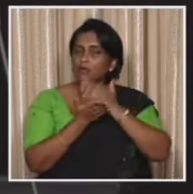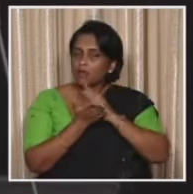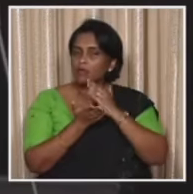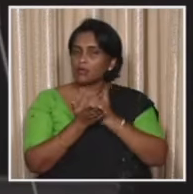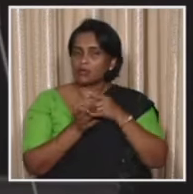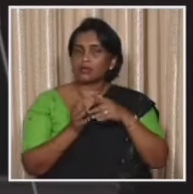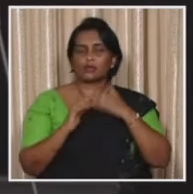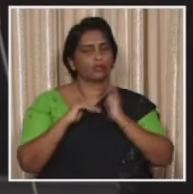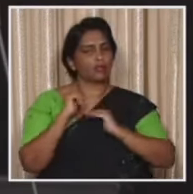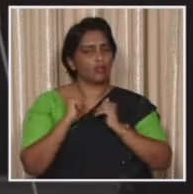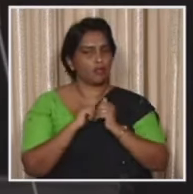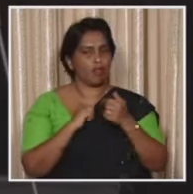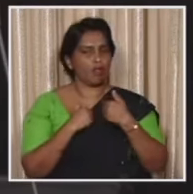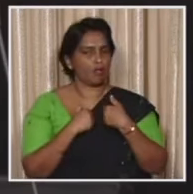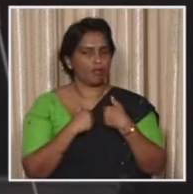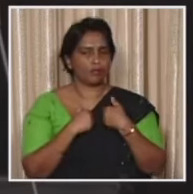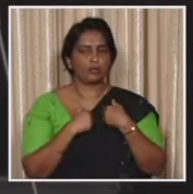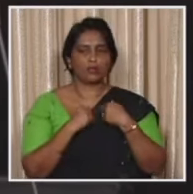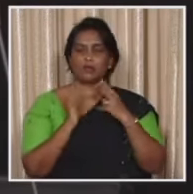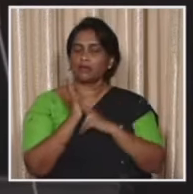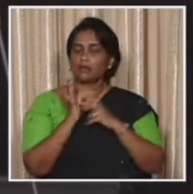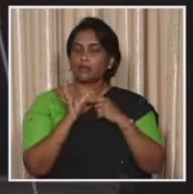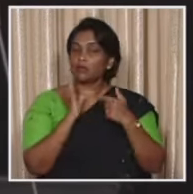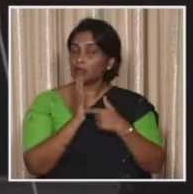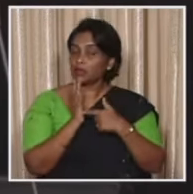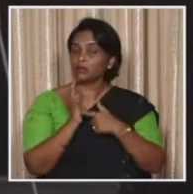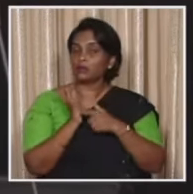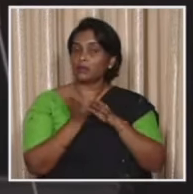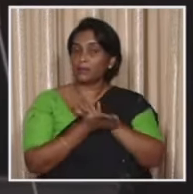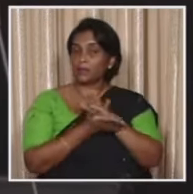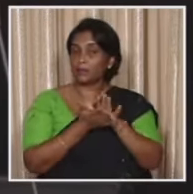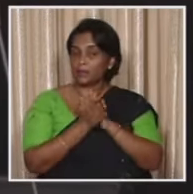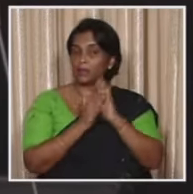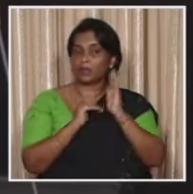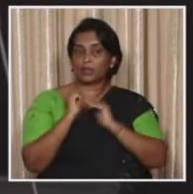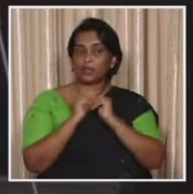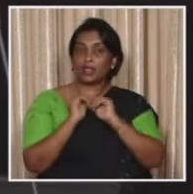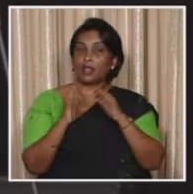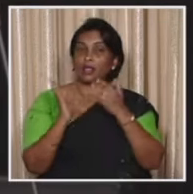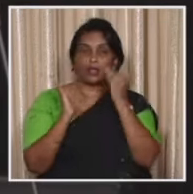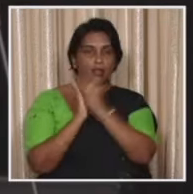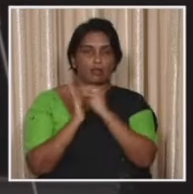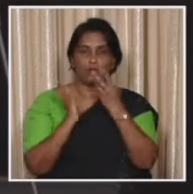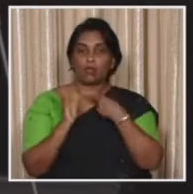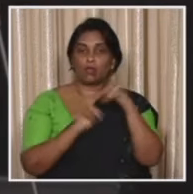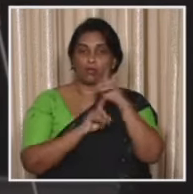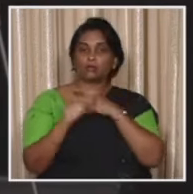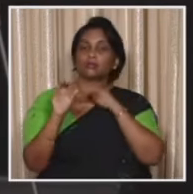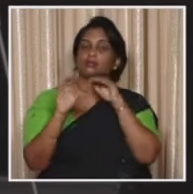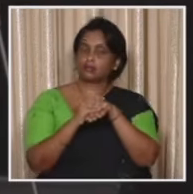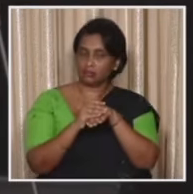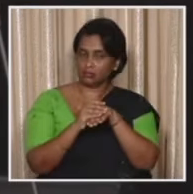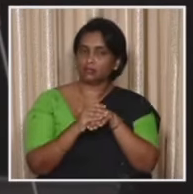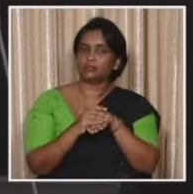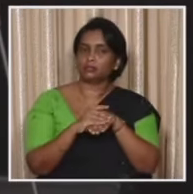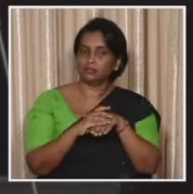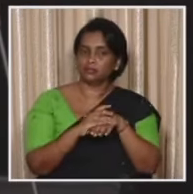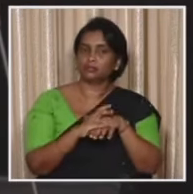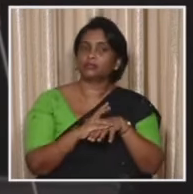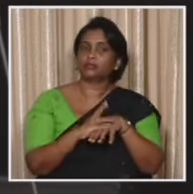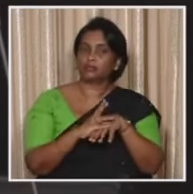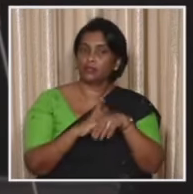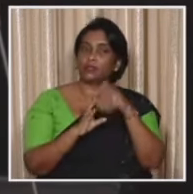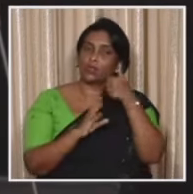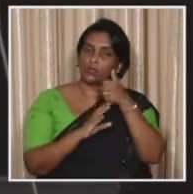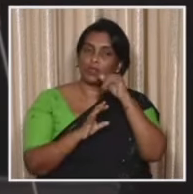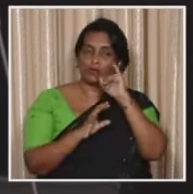යුතු ක්‍රියාමාර්ග. මේ වැට් එකත් පැහැදිලිව ඒකේ ක්‍රියාමාර්ගය කවුරුත් නැහැ කිව්වත් අපි මේ සාකච්ඡාවට සහභාගී වෙන අය මේකේ හොඳ